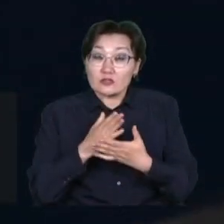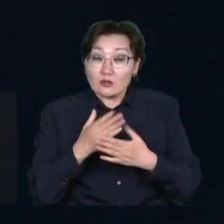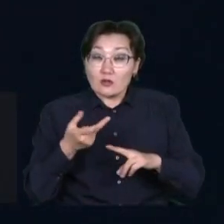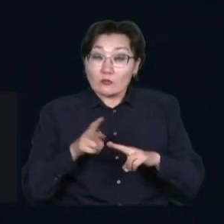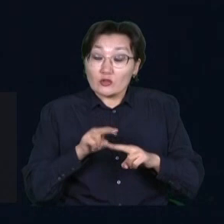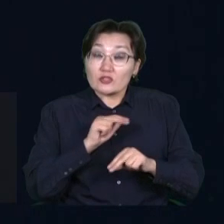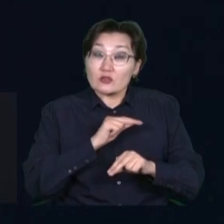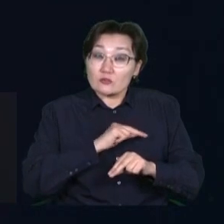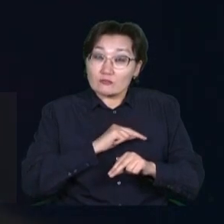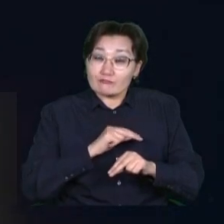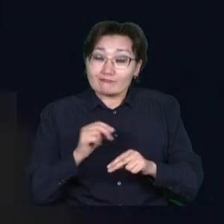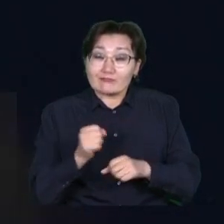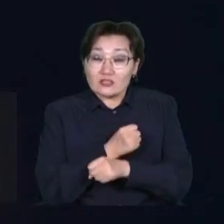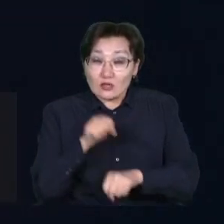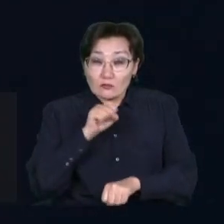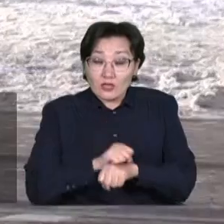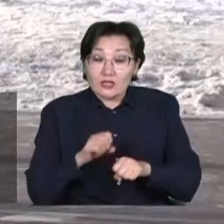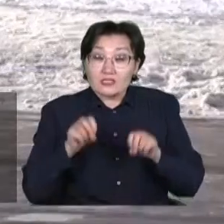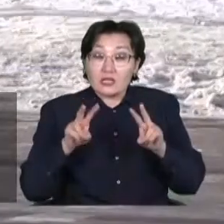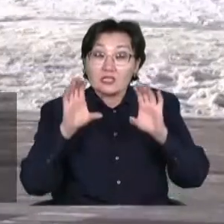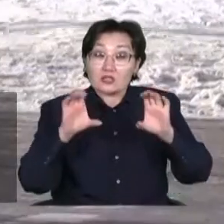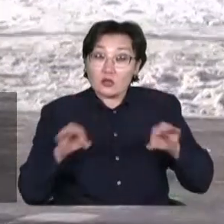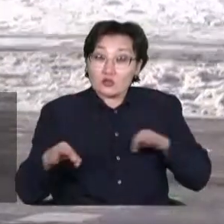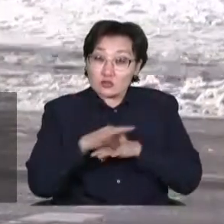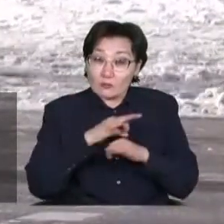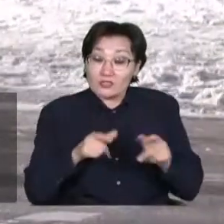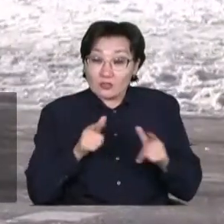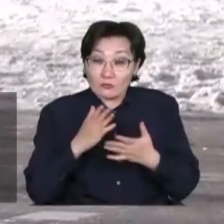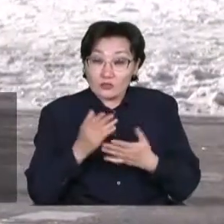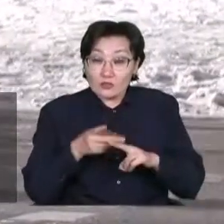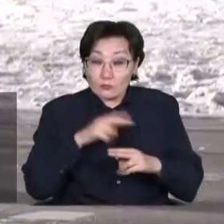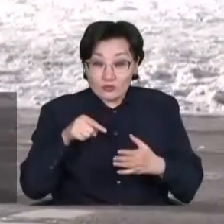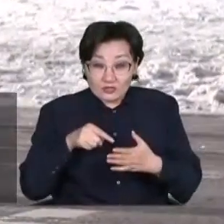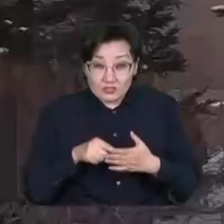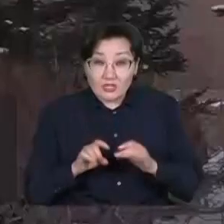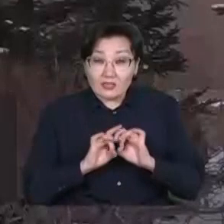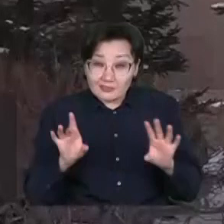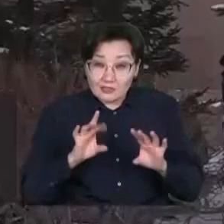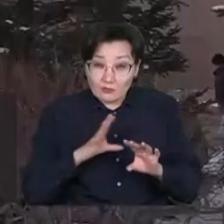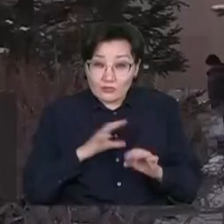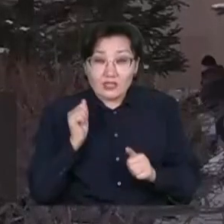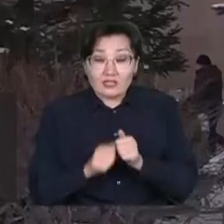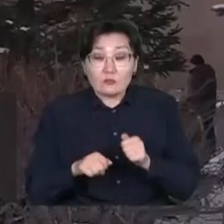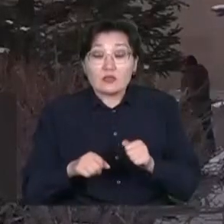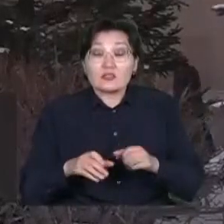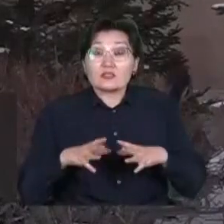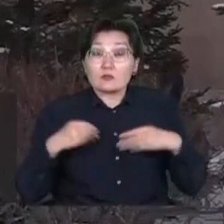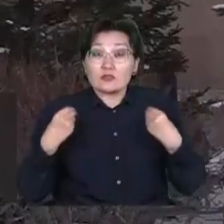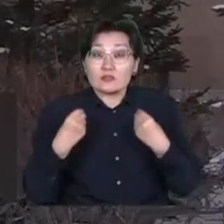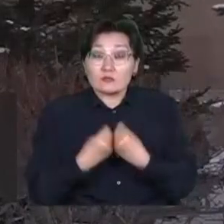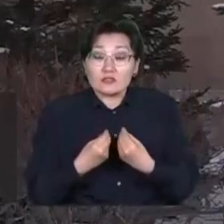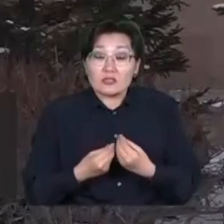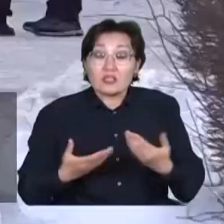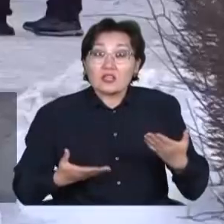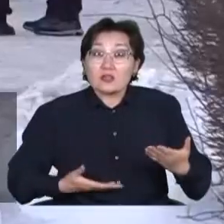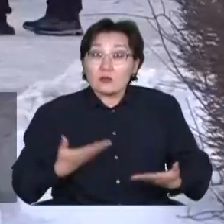кесу үшін қазір арнайы заң жобасы әзірленіп жатыр. Мақалада президент осы мәселеге де тоқталып өтті. Әр қазақстандықтың бас амандығы